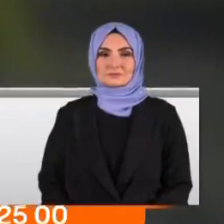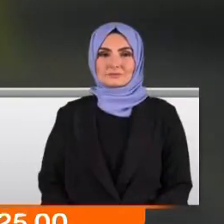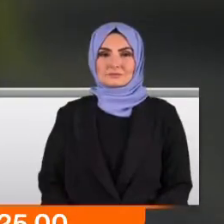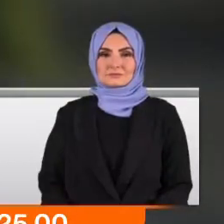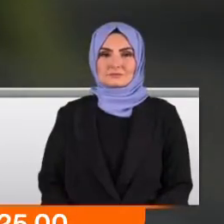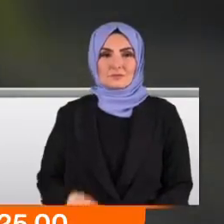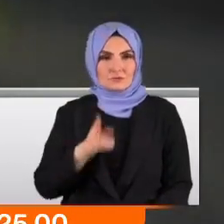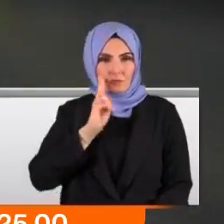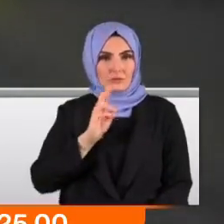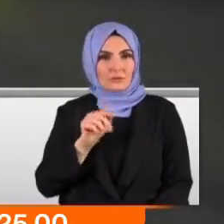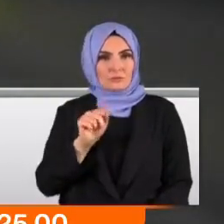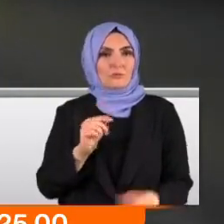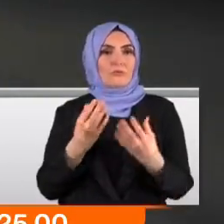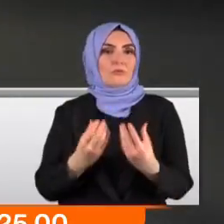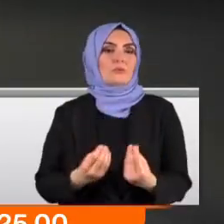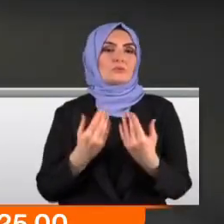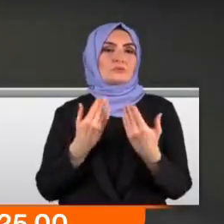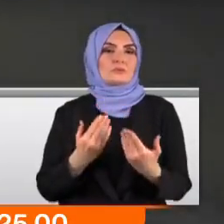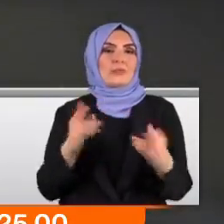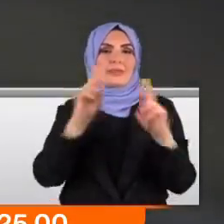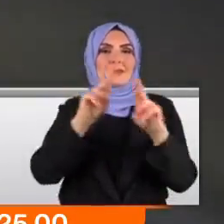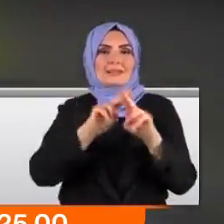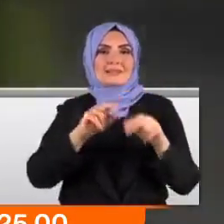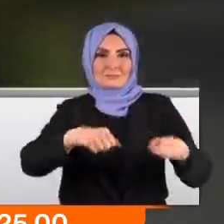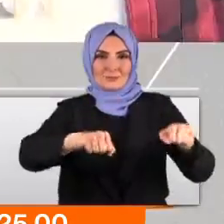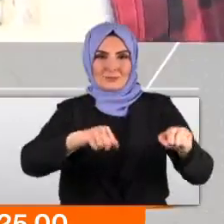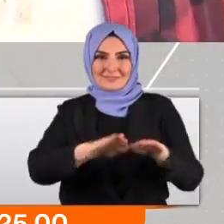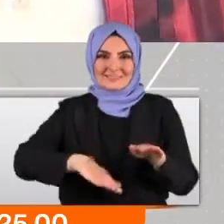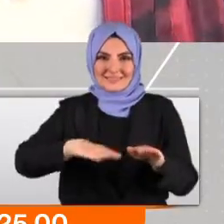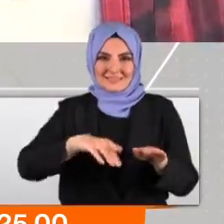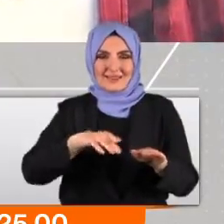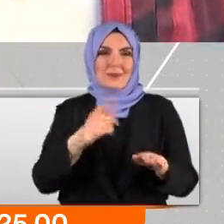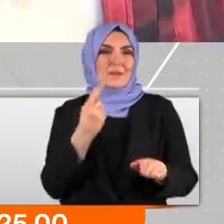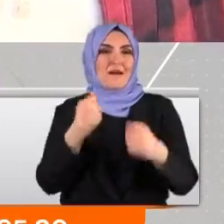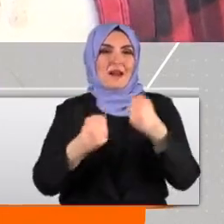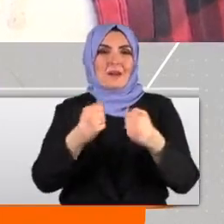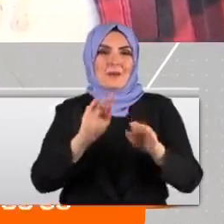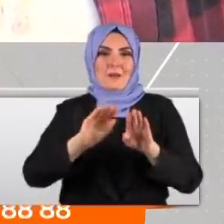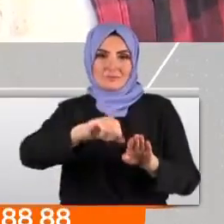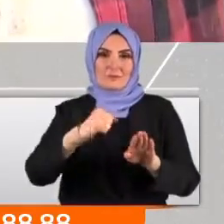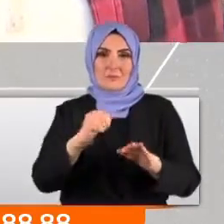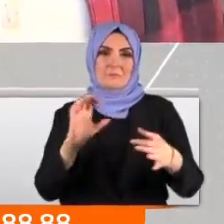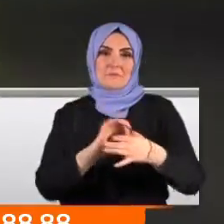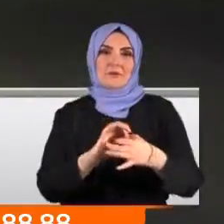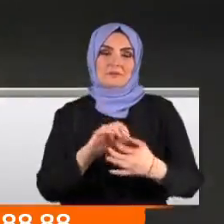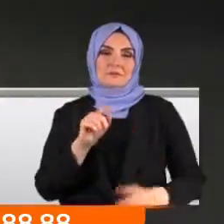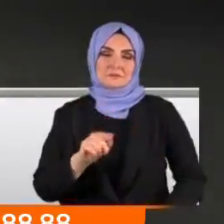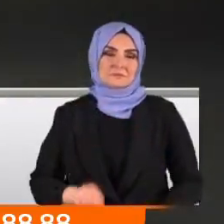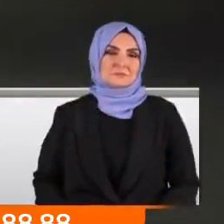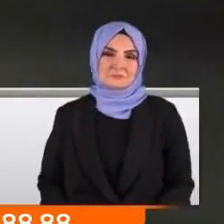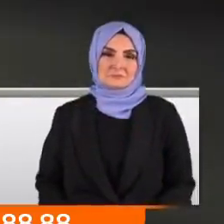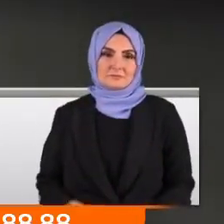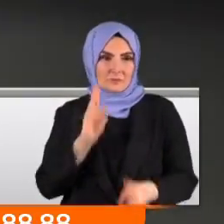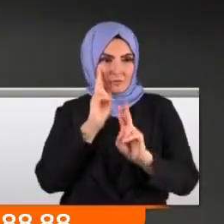Sonunda bu da oldu. Elektrikli skuterı bir arabanın kapı koluna bağladılar. Esnafın birinden pense aldım, kestim, yana koydum. Görenleri